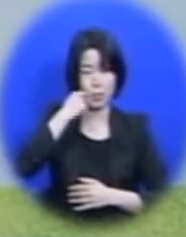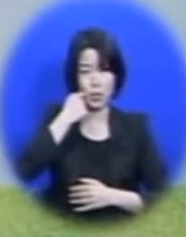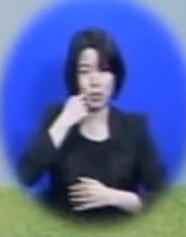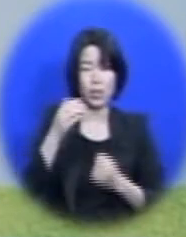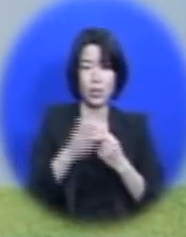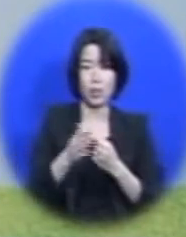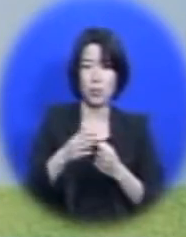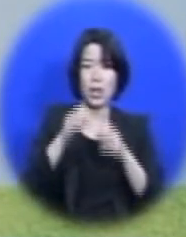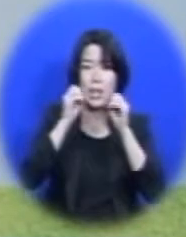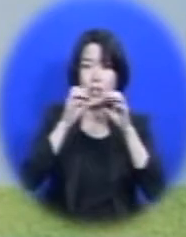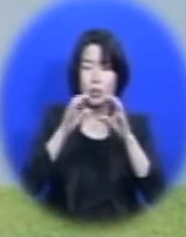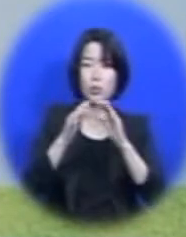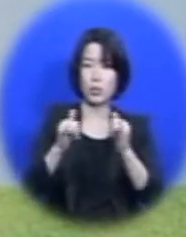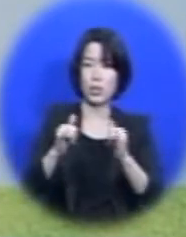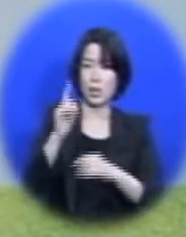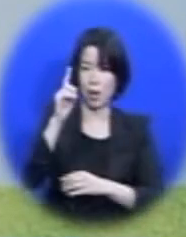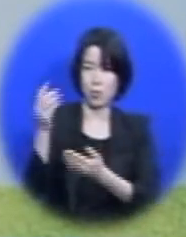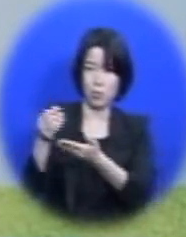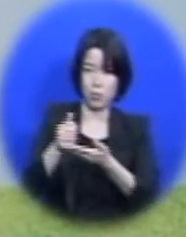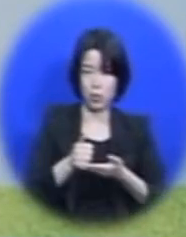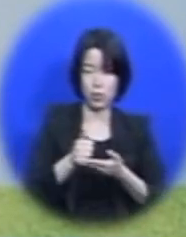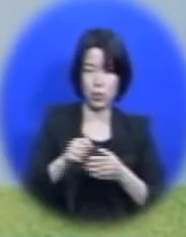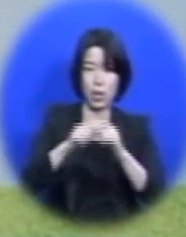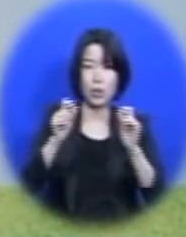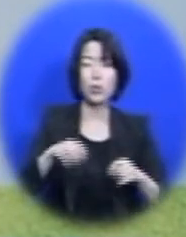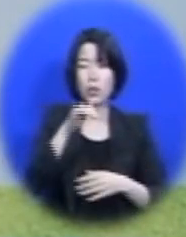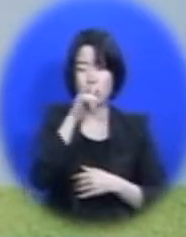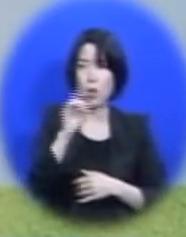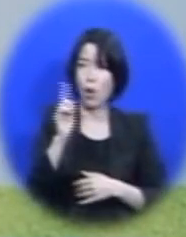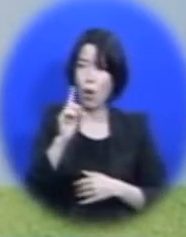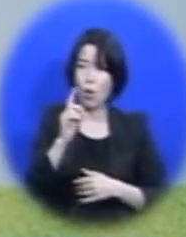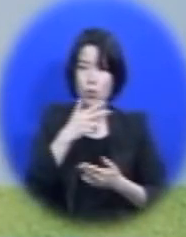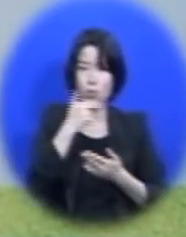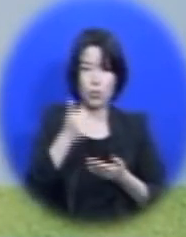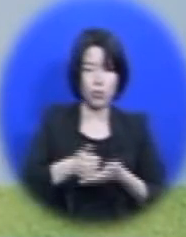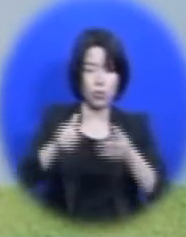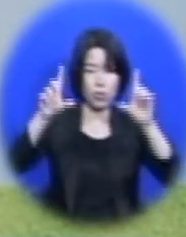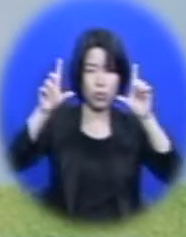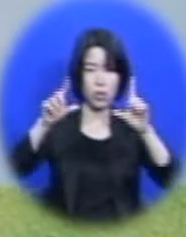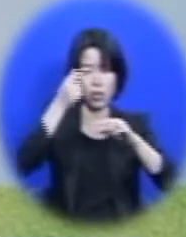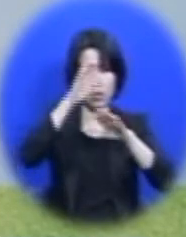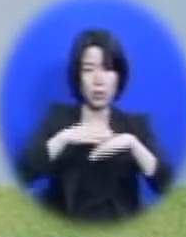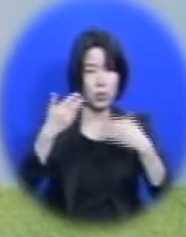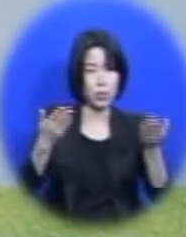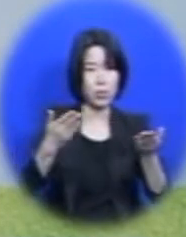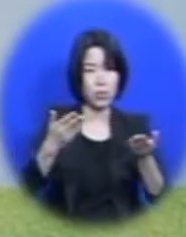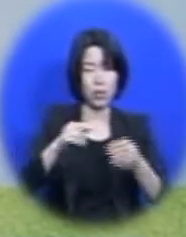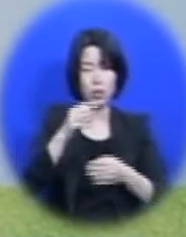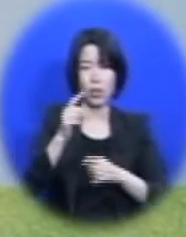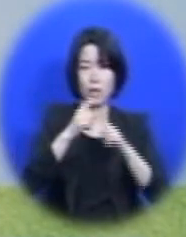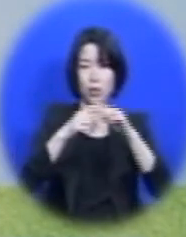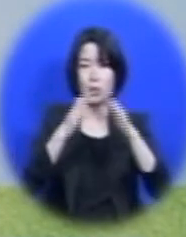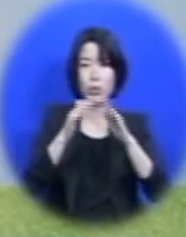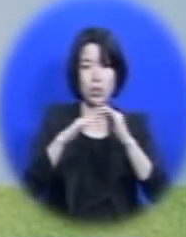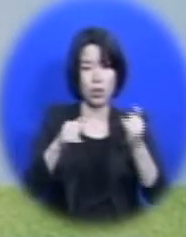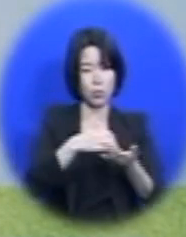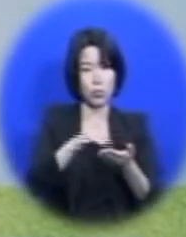분을 모시고 같이 동역을 했는데 어느 주일에 예배를 드리는데 교인들이 거의 다